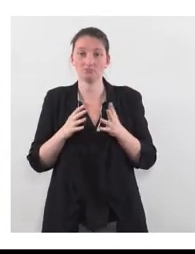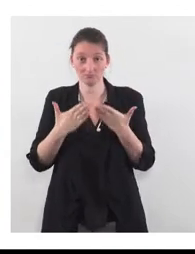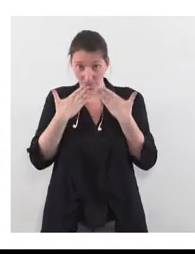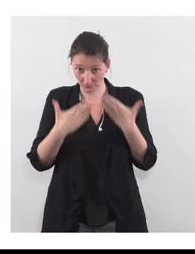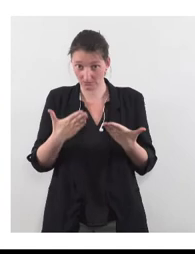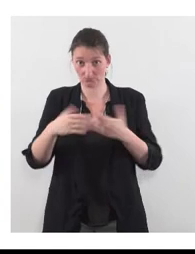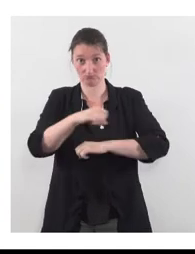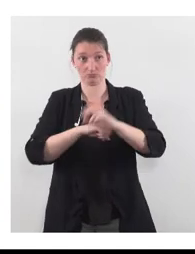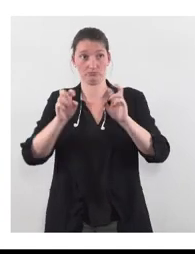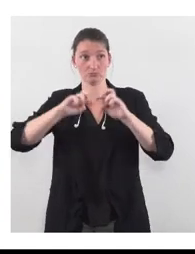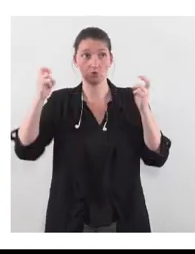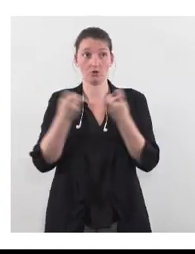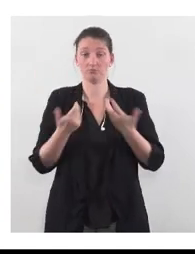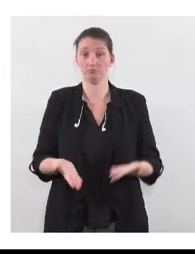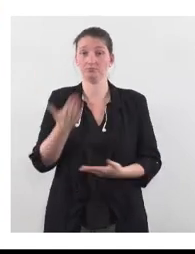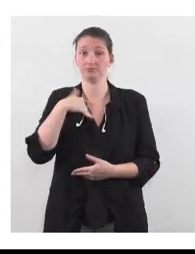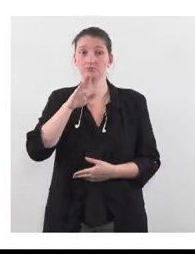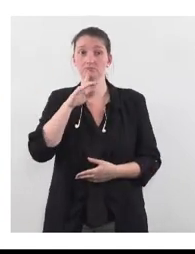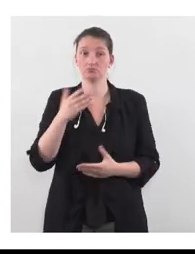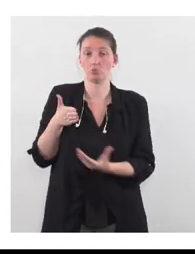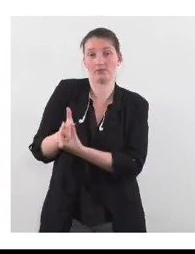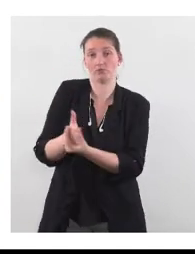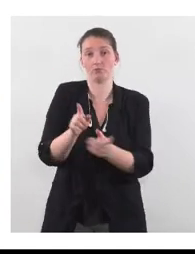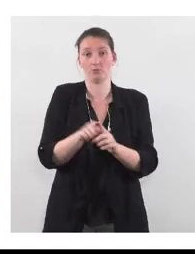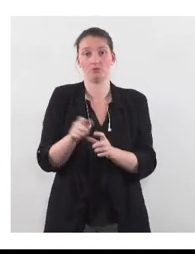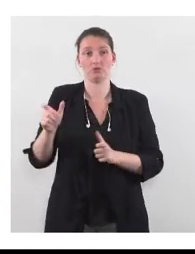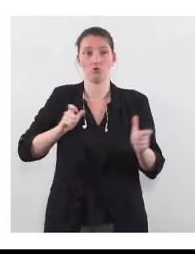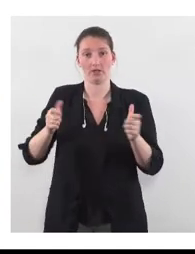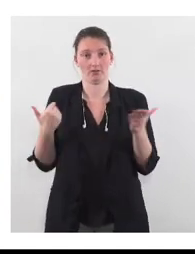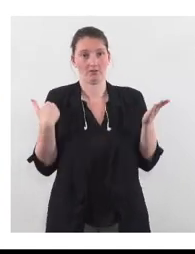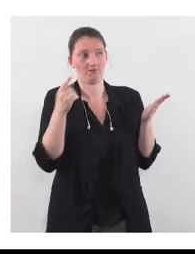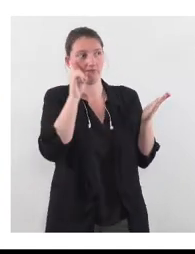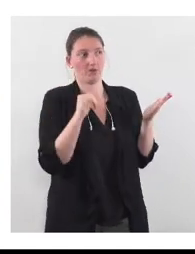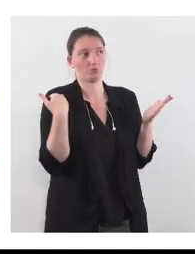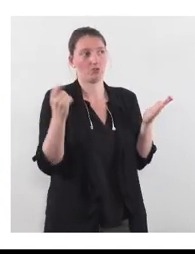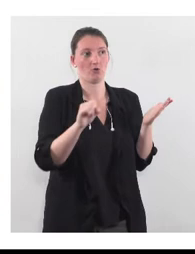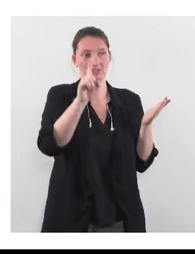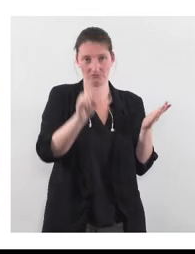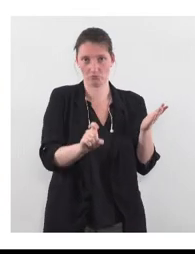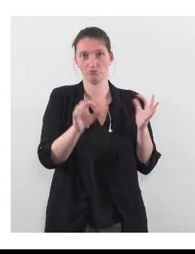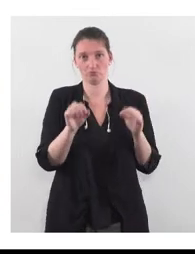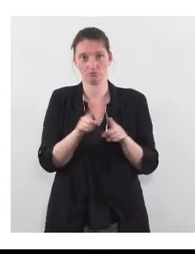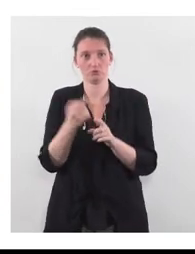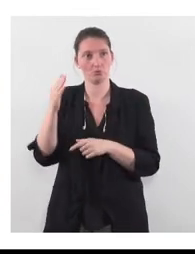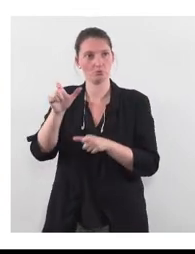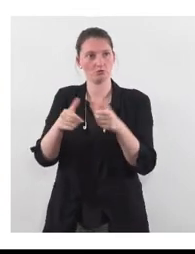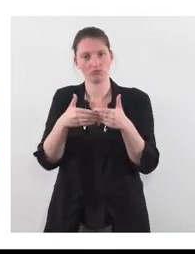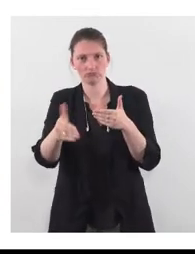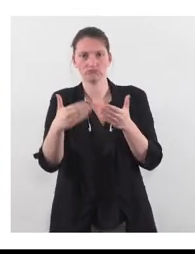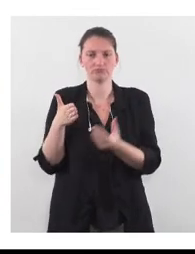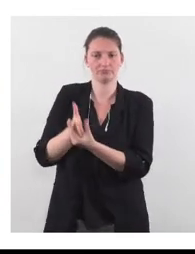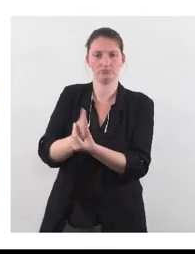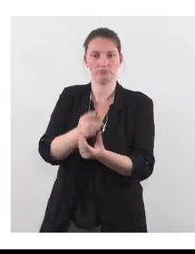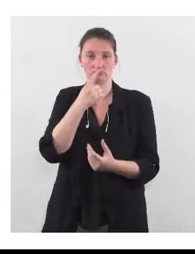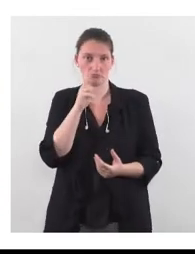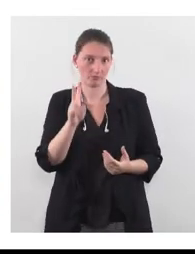colloque, à la fois les interventions, puis notre collègue aussi de Diaspora Vote, et sûrement les autres intervenants tout à l'heure, j'en suis sûr, parce que